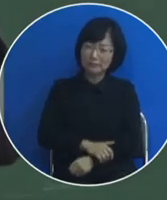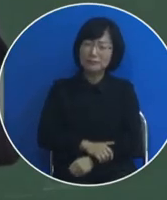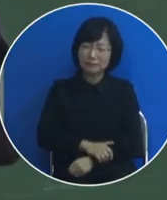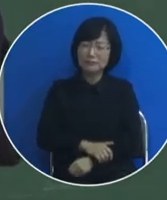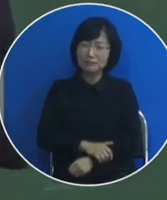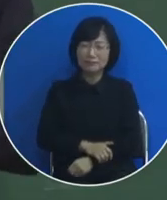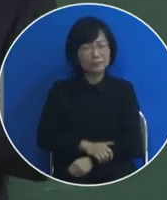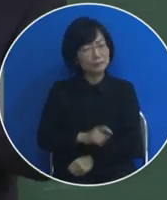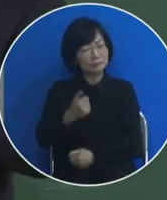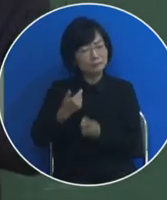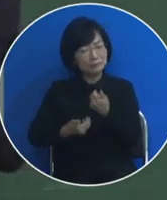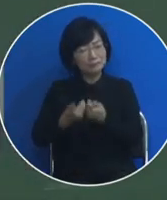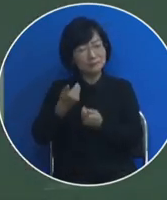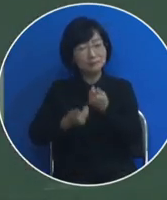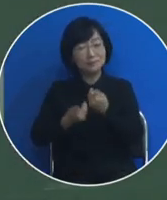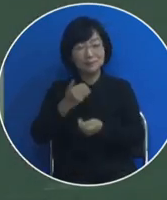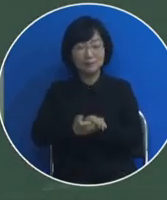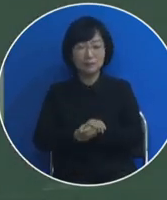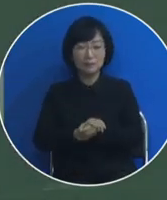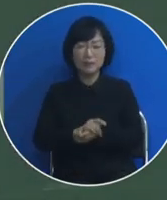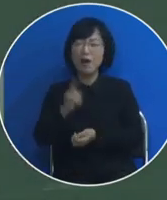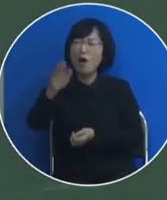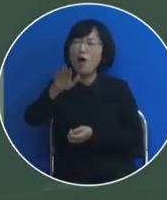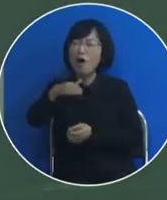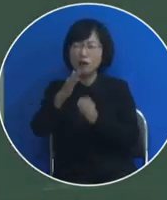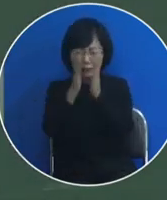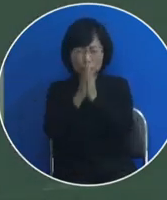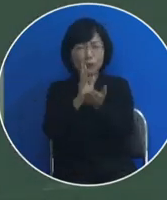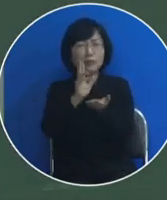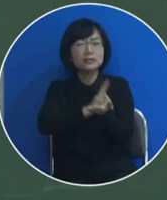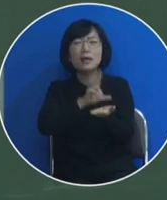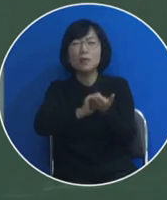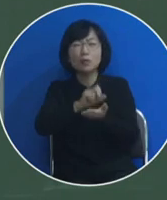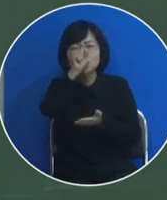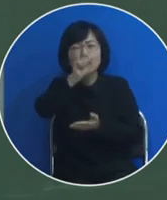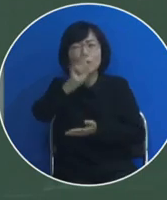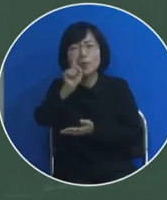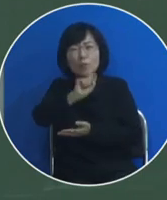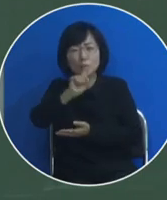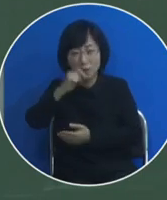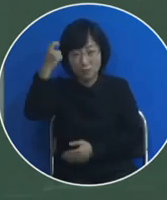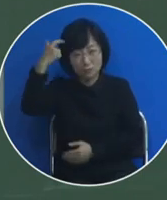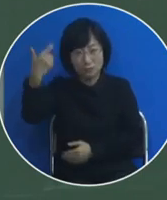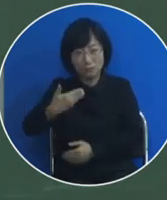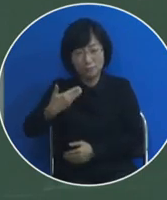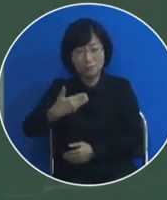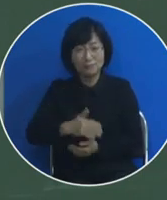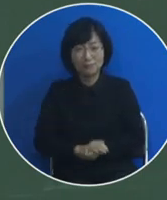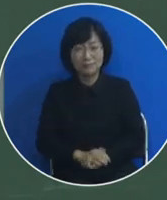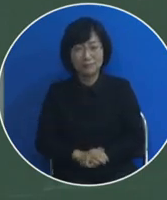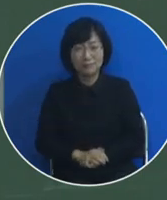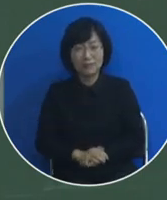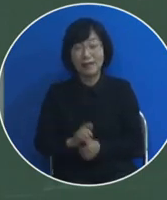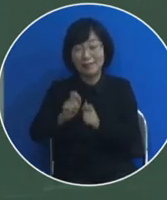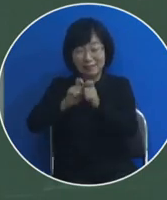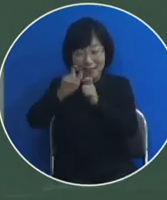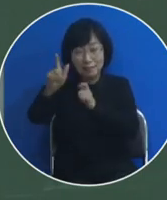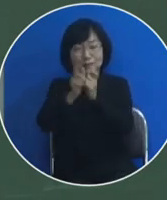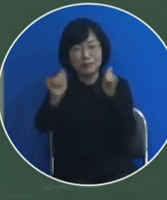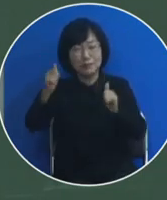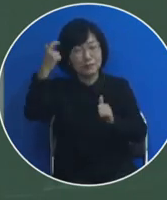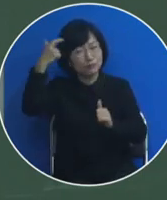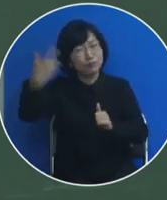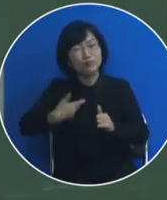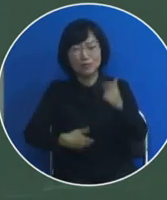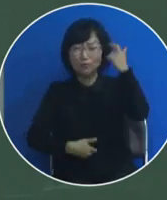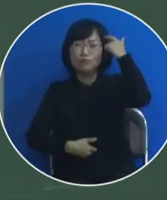but it's a wrong question. 우선 나는 기도 제목을 어떻게 정할까요? Oh, Pastor, how should I set my prayer topics? 이런 물어봅니다. They ask that. 대부분 그래 묻더라고요. Majority of people